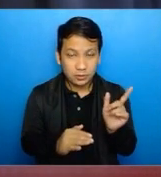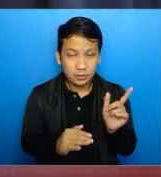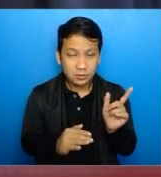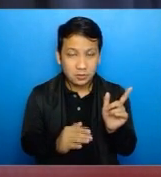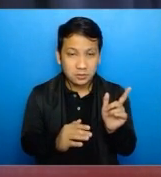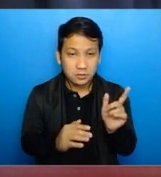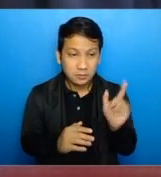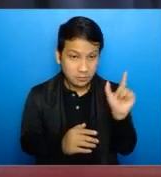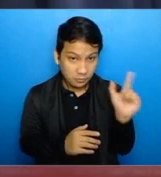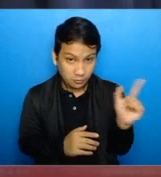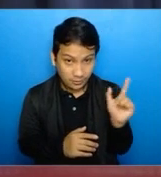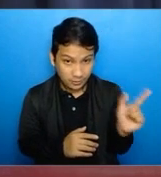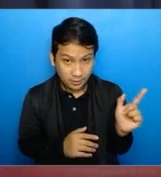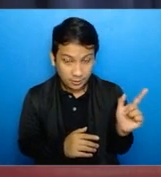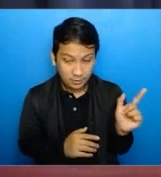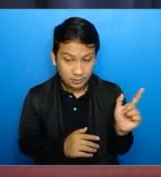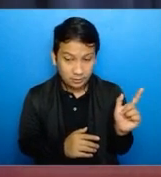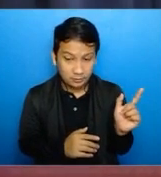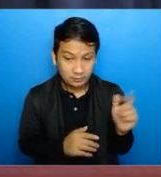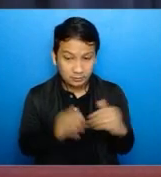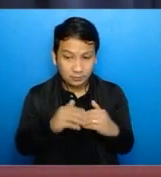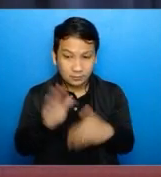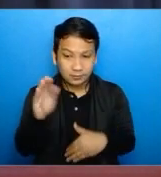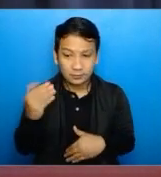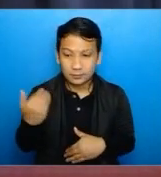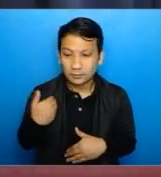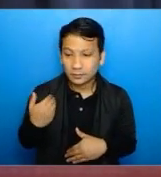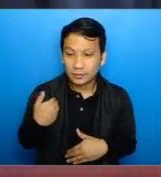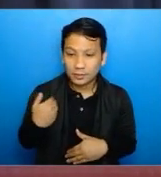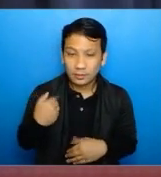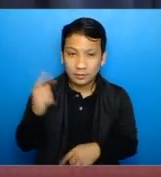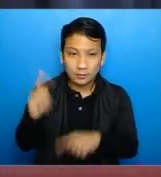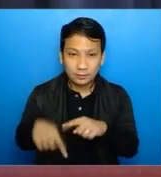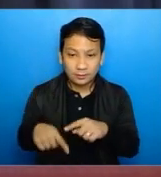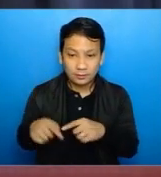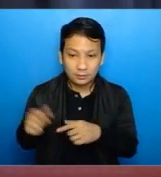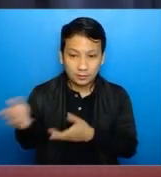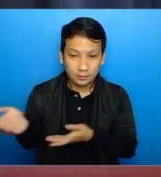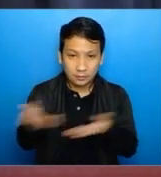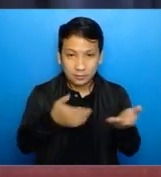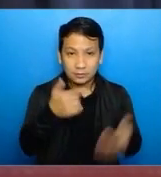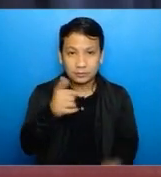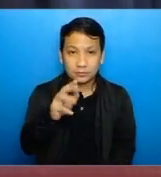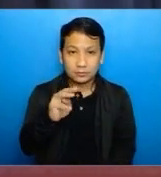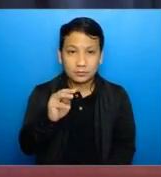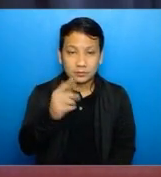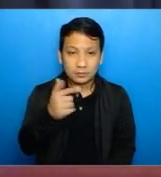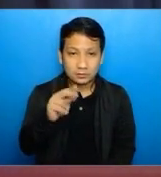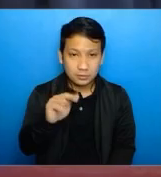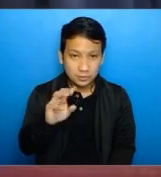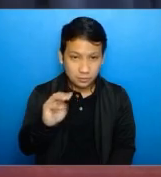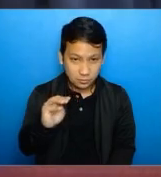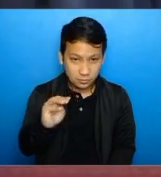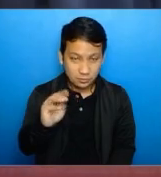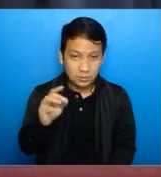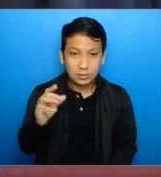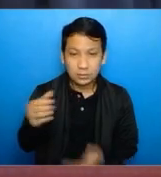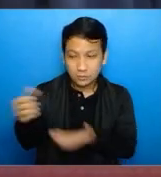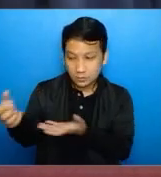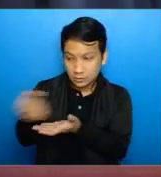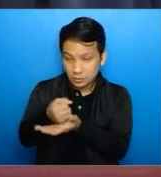sabihin, hindi na kailangan dalhin sa genome center yung specimen na